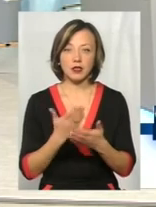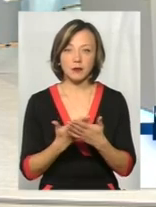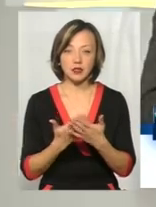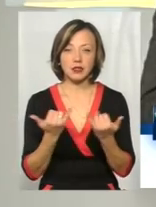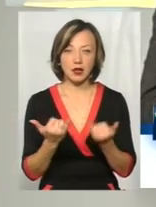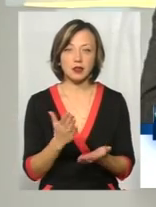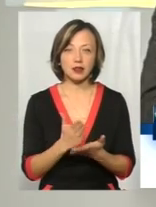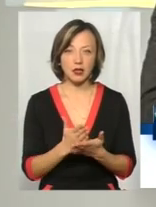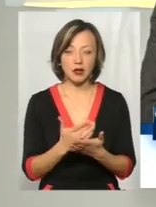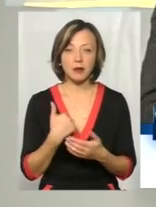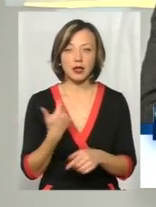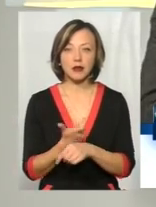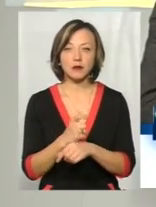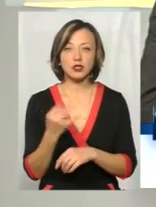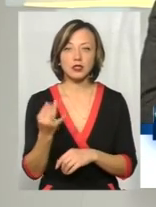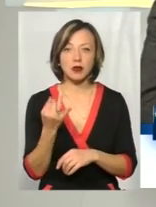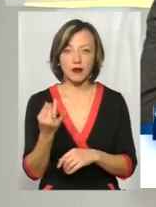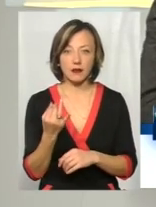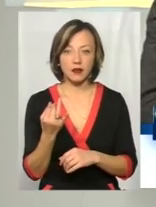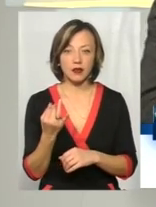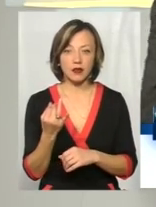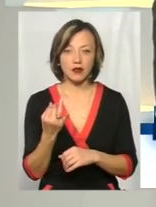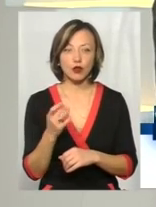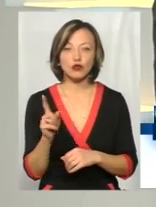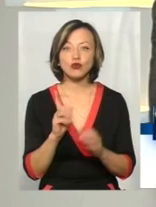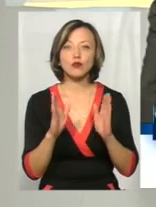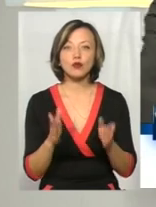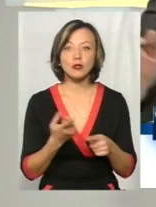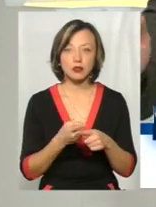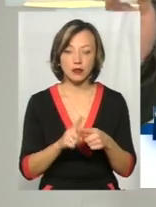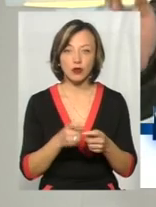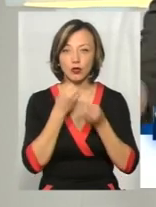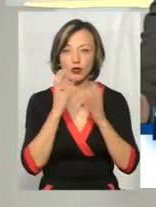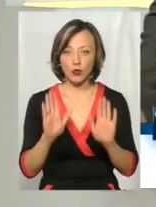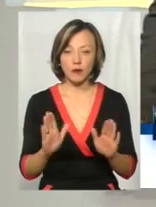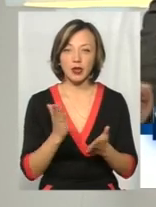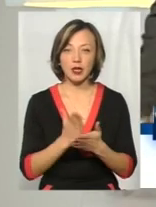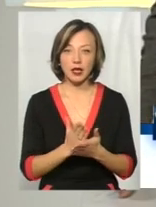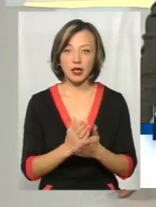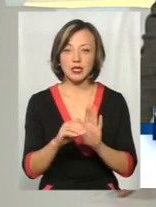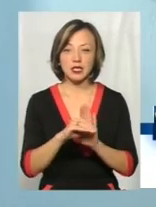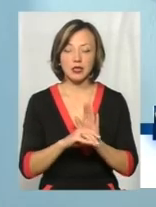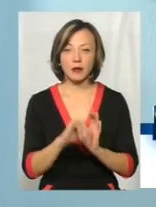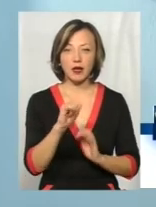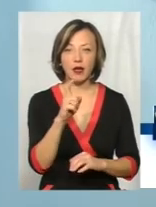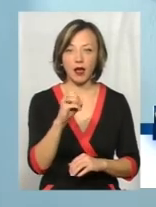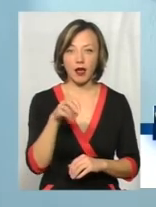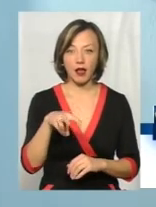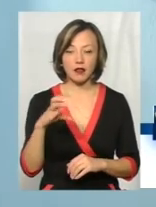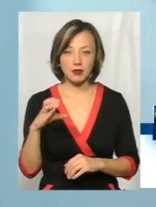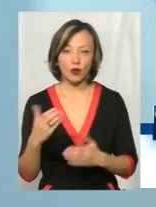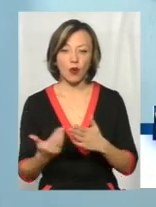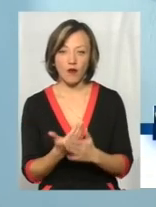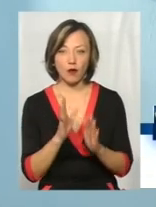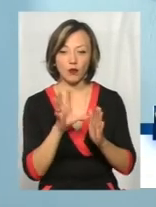вона є. От мене більше цікавить, і не тільки мене, от що буде з нею? Добре, от є система e-health, вона нова, туди вже буде там,